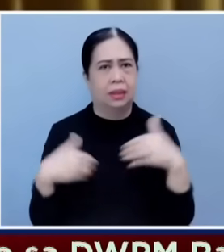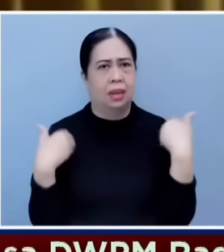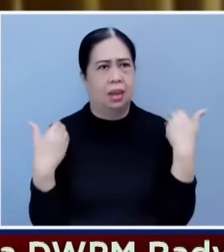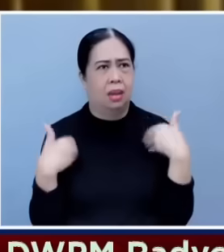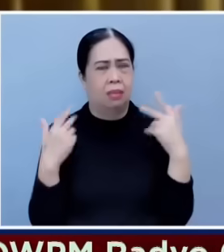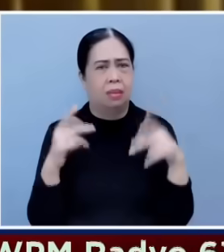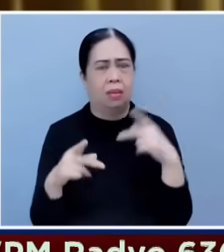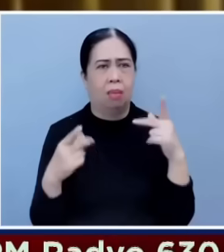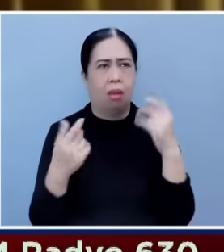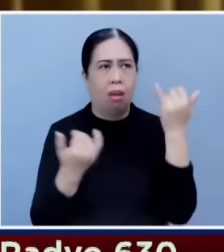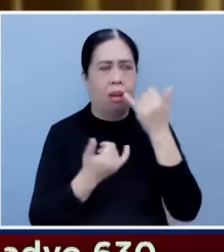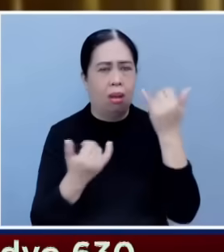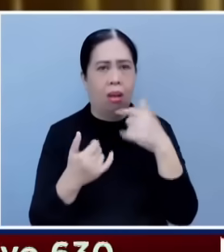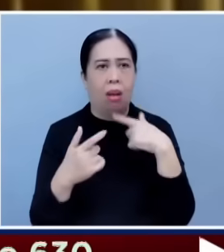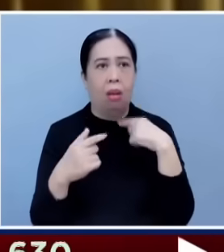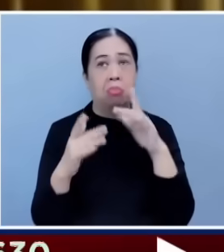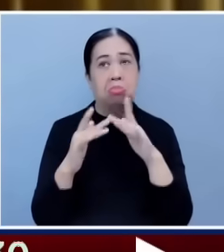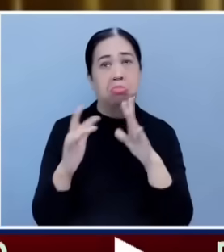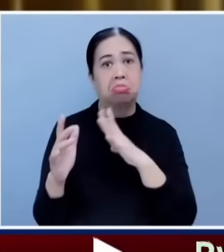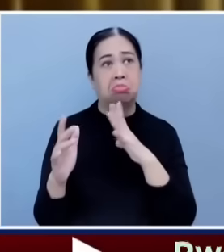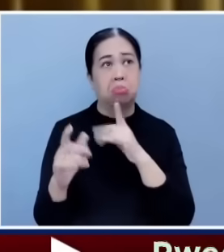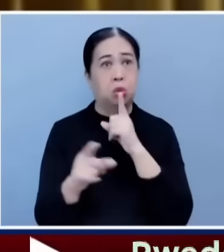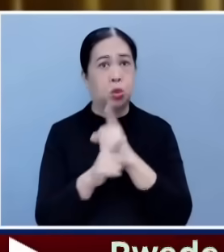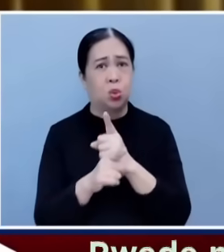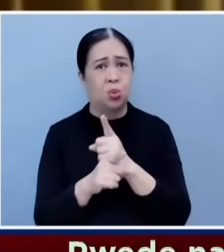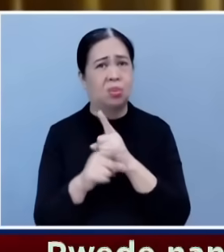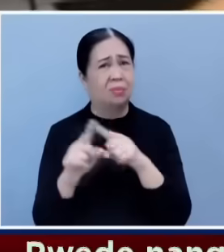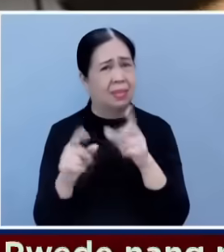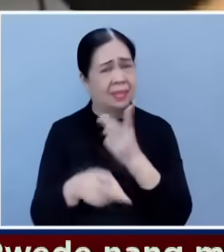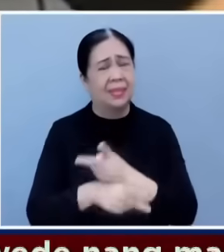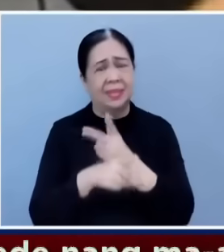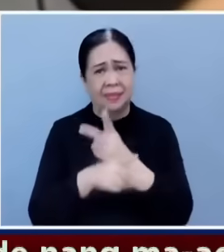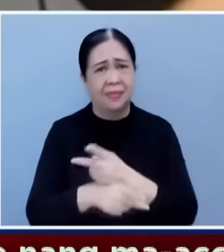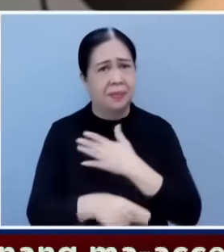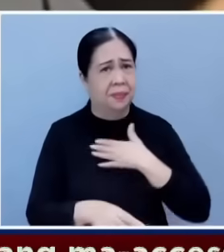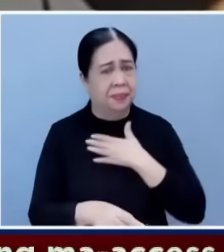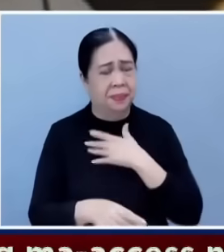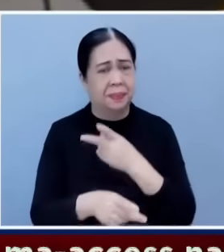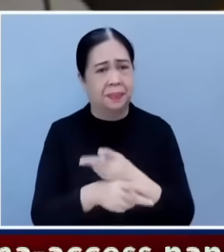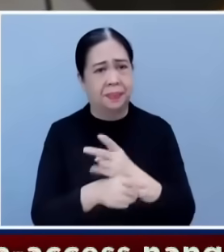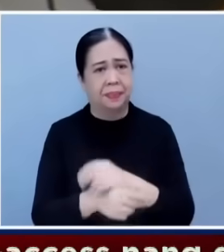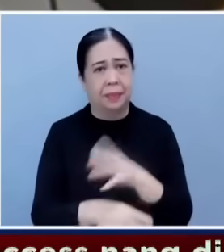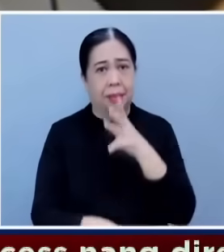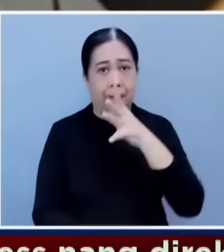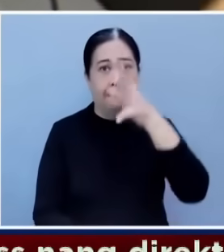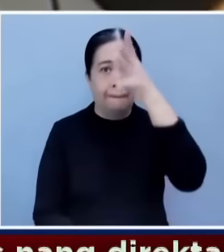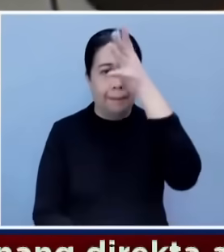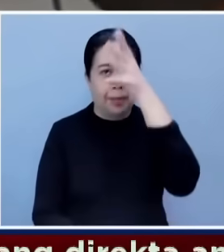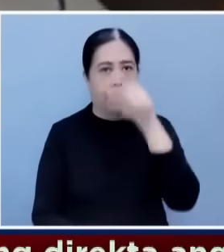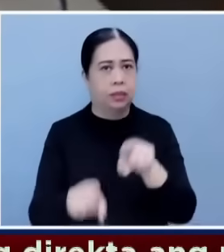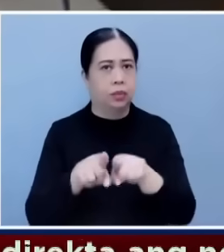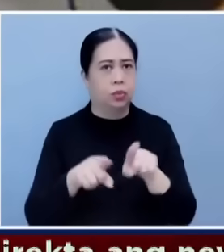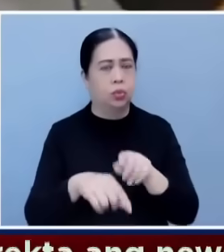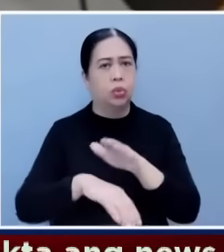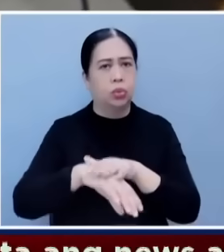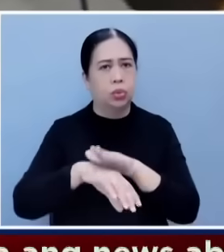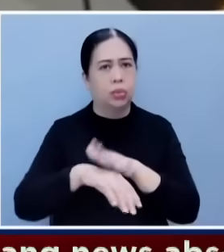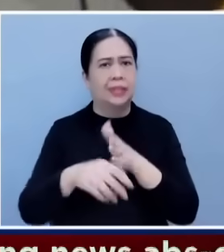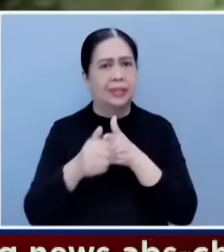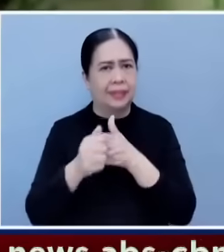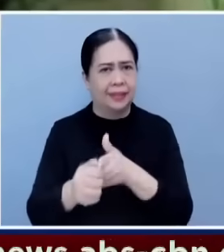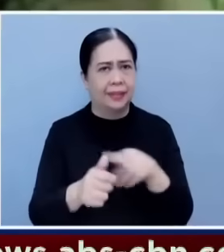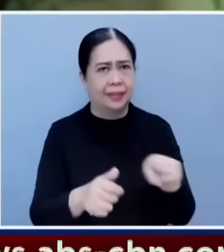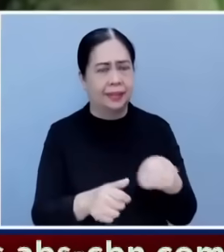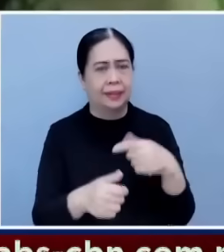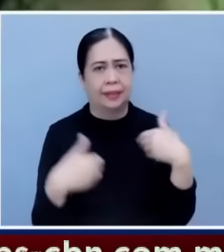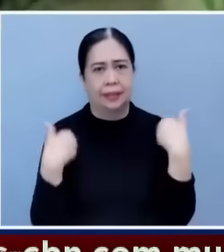people. Parang if it's on the internet, it must be true. You have to be doubly cautious. Ang mga magulang pinayuhang gabayan ang mga anak nilang menor de